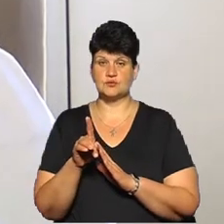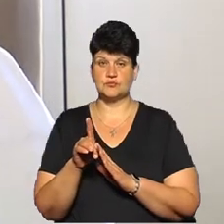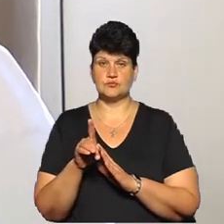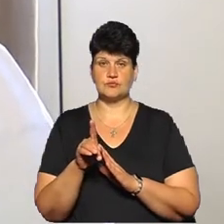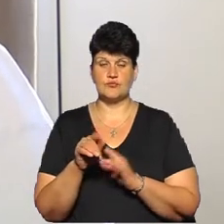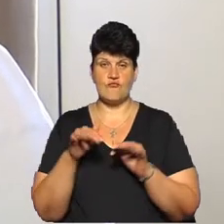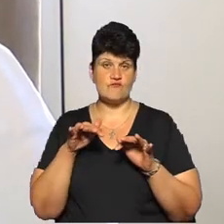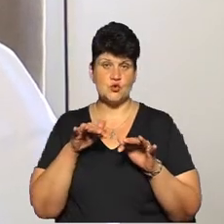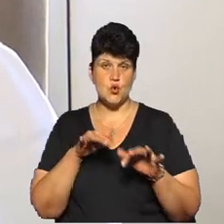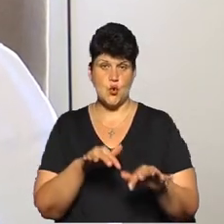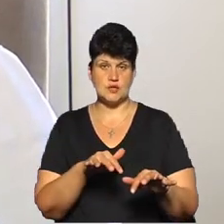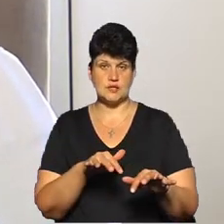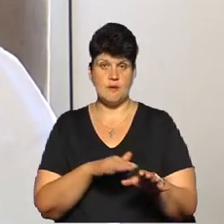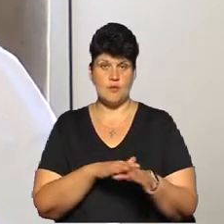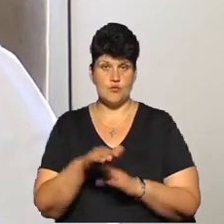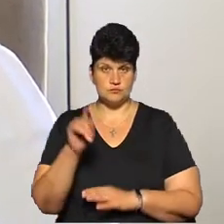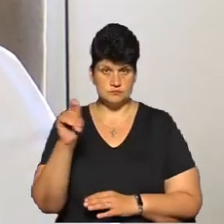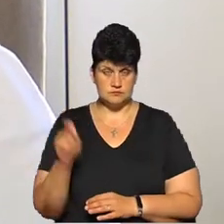вторгнення